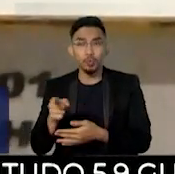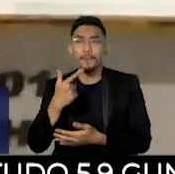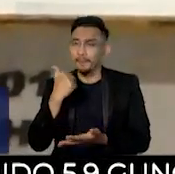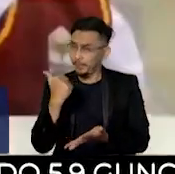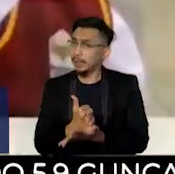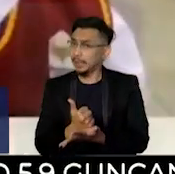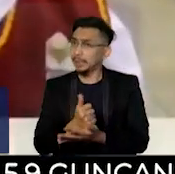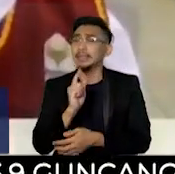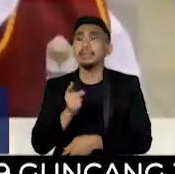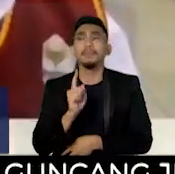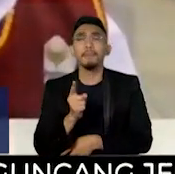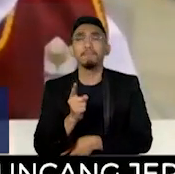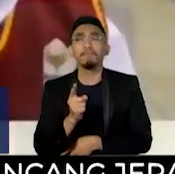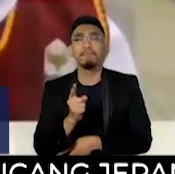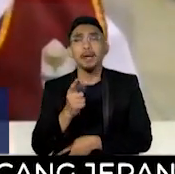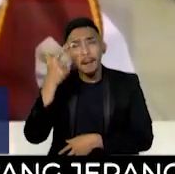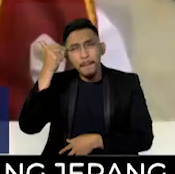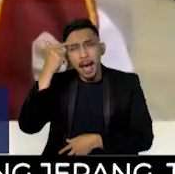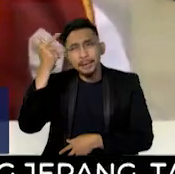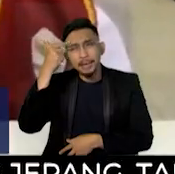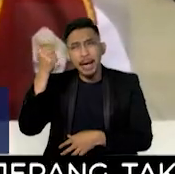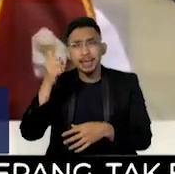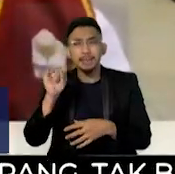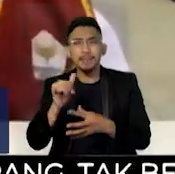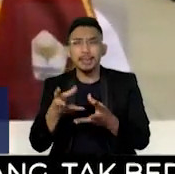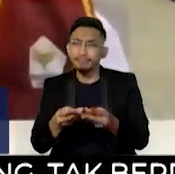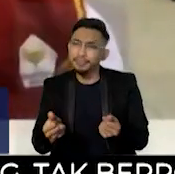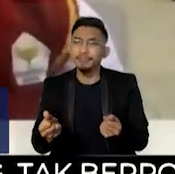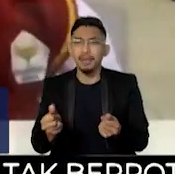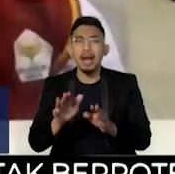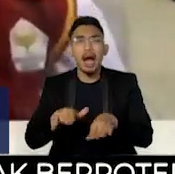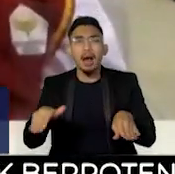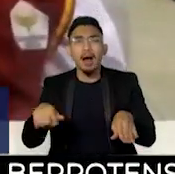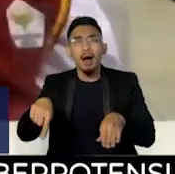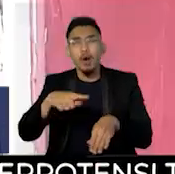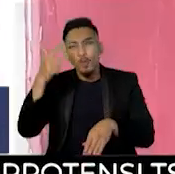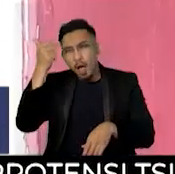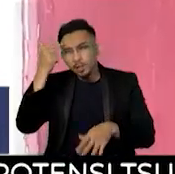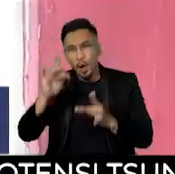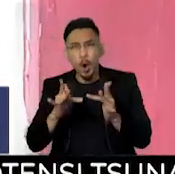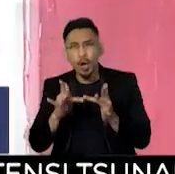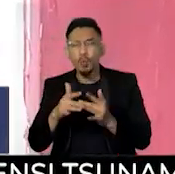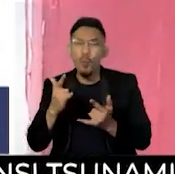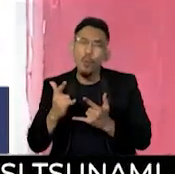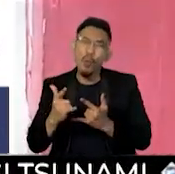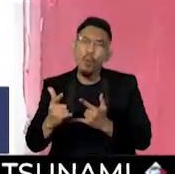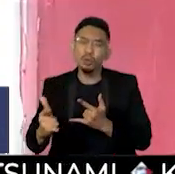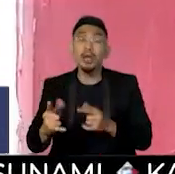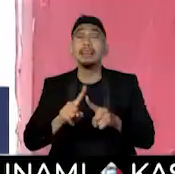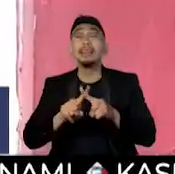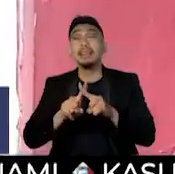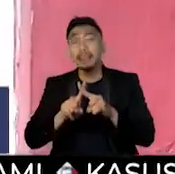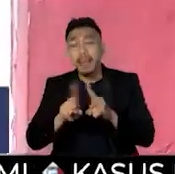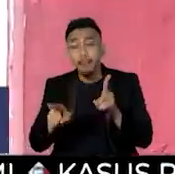loss pada siswa akibat sistem pembelajaran daring. Meski demikian, pengawasan terhadap penerapan protokol kesehatan juga diperlukan di